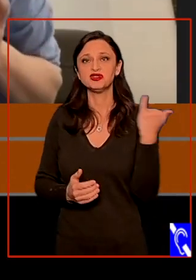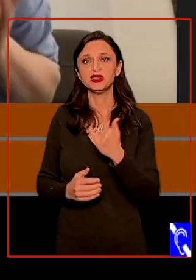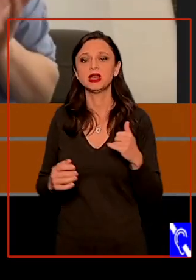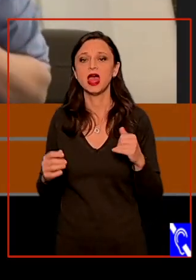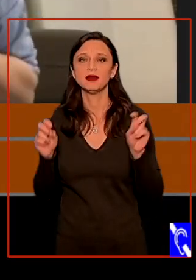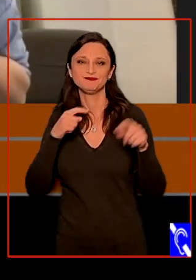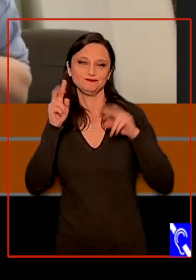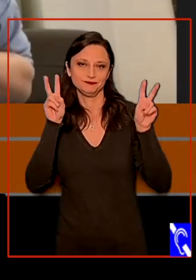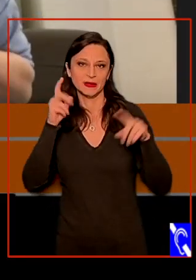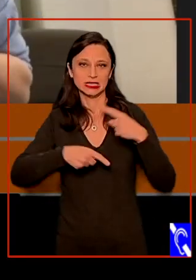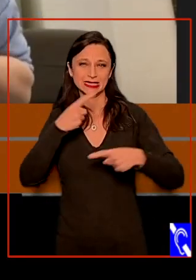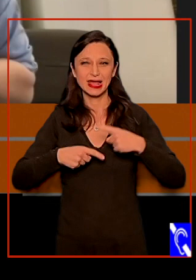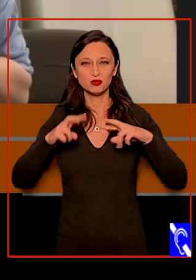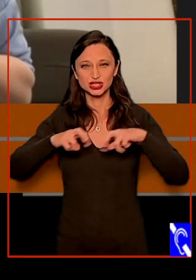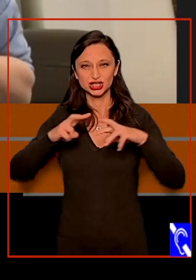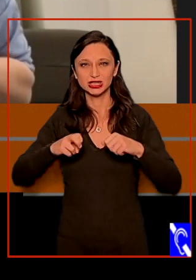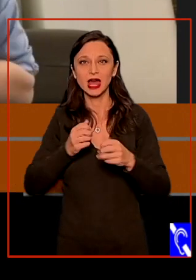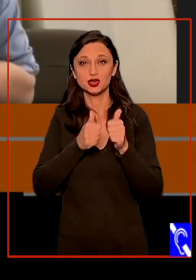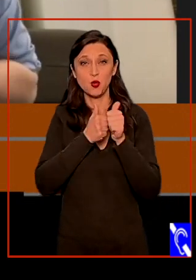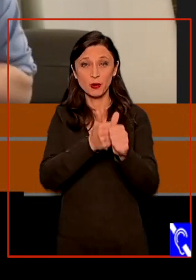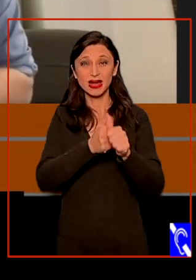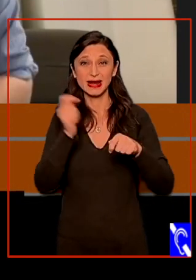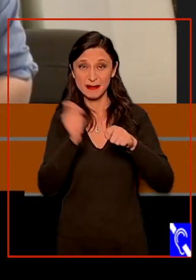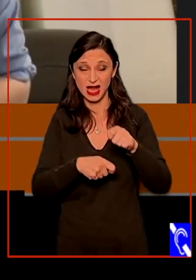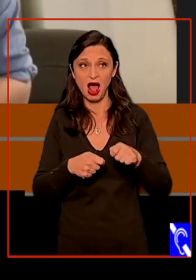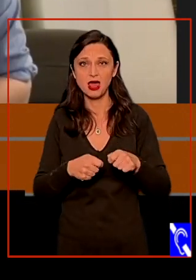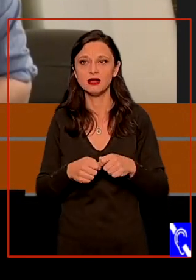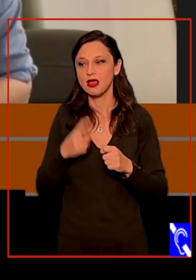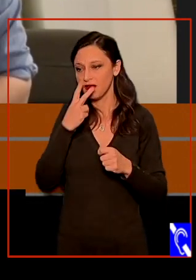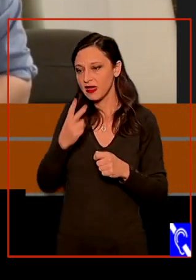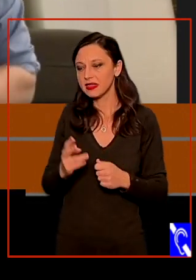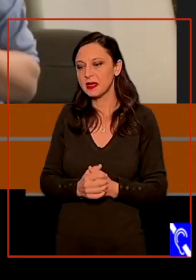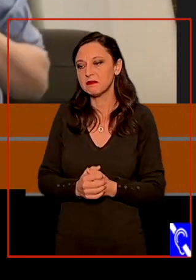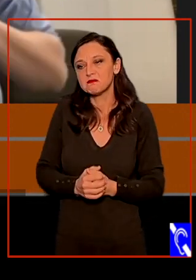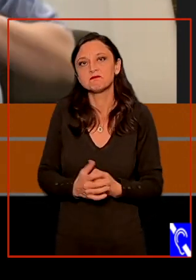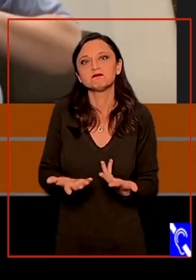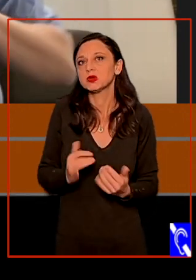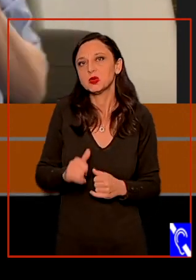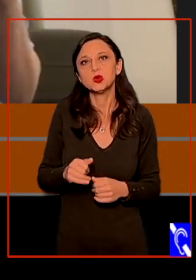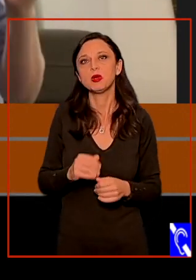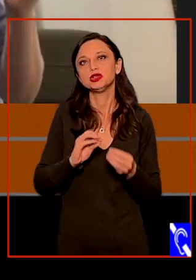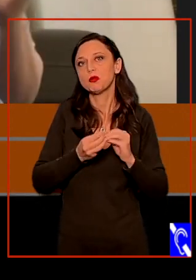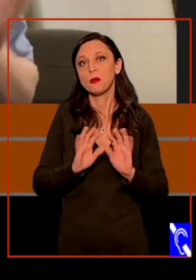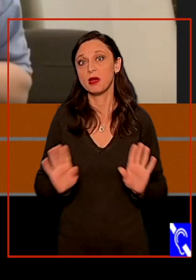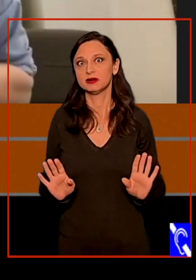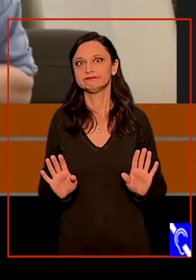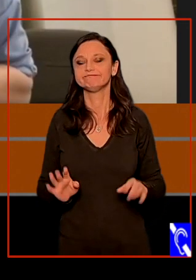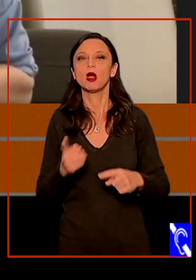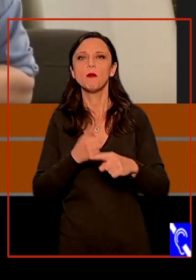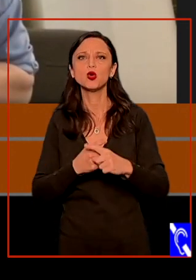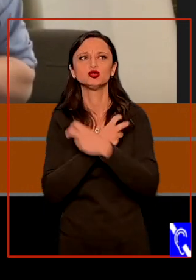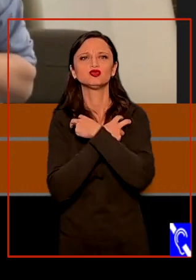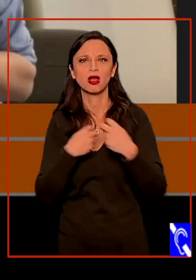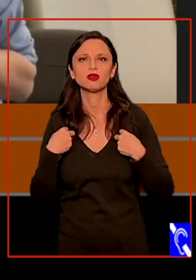de cercetare și de urmărire penală, ca să spun acum exact. Apoi avem un întreg sistem de instanțe în